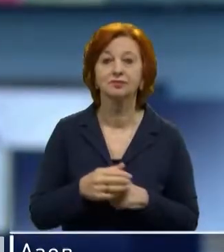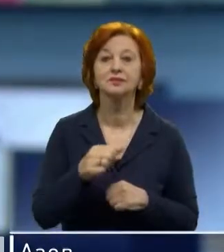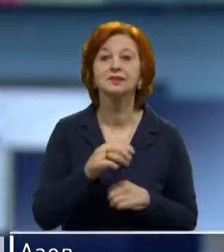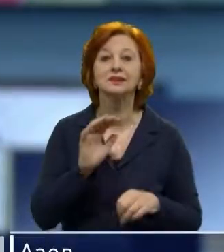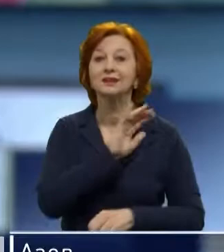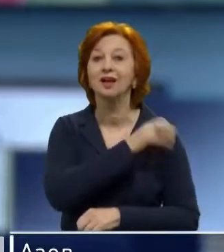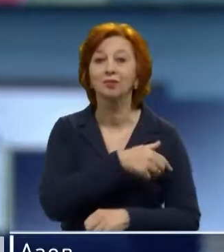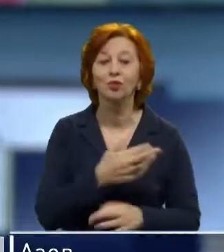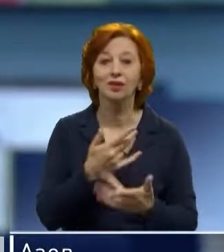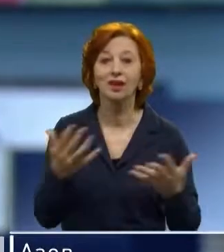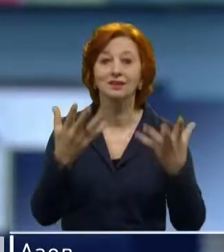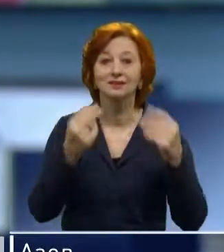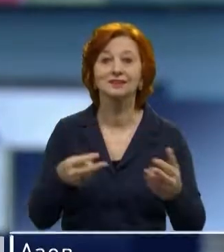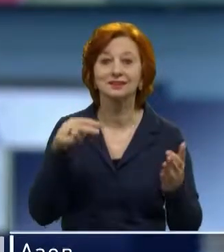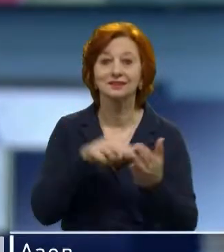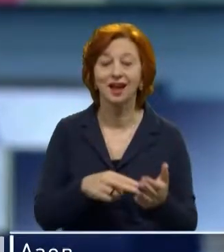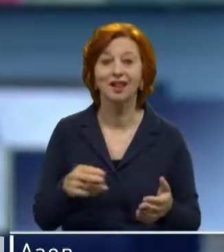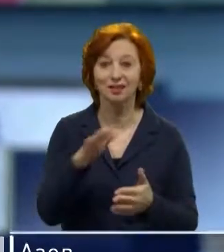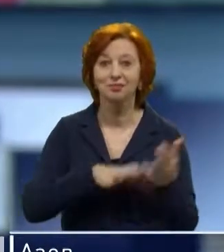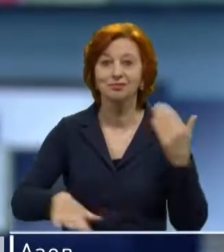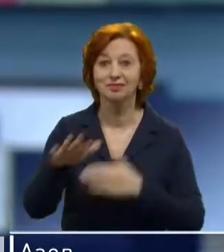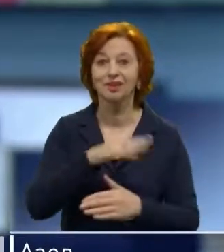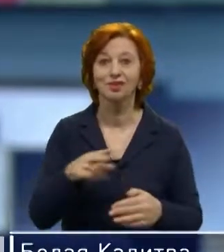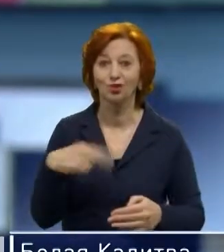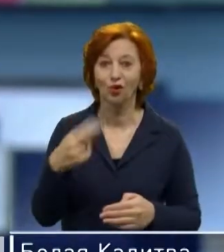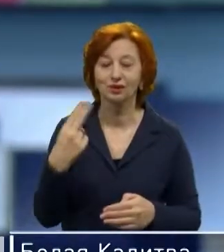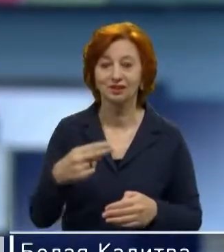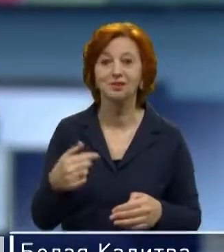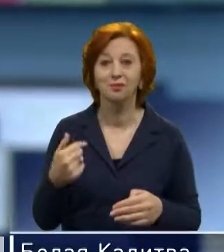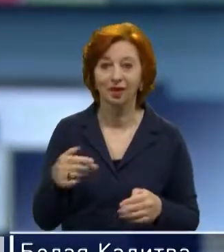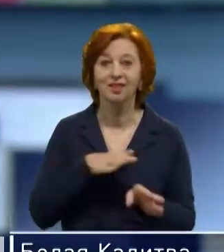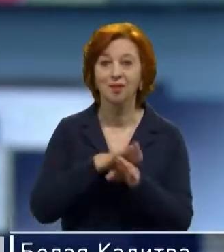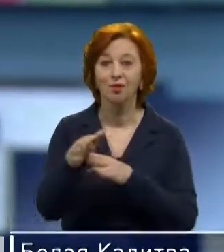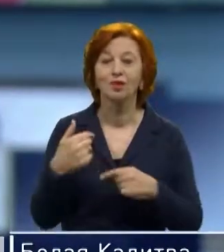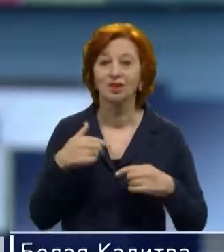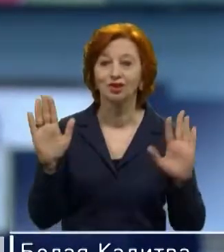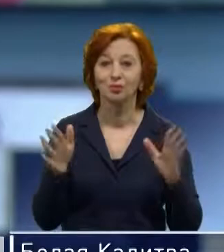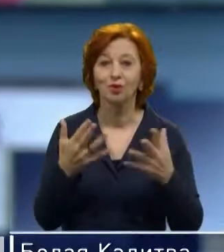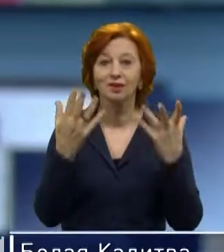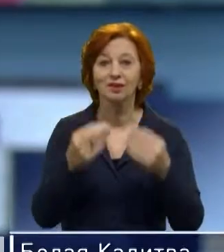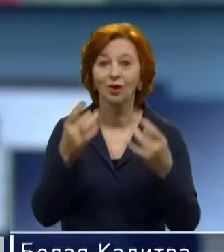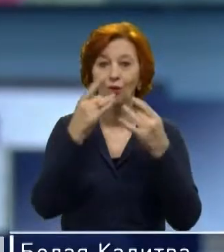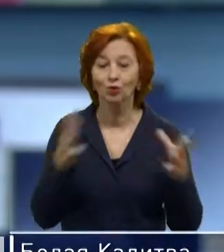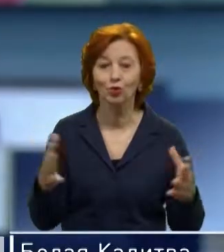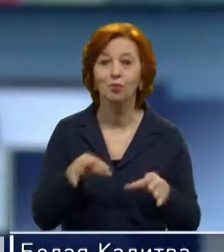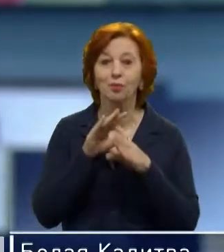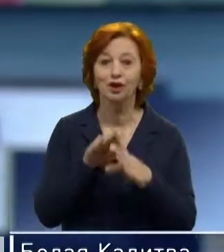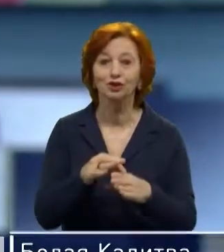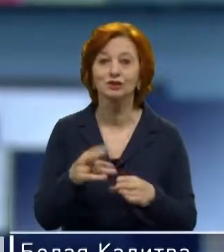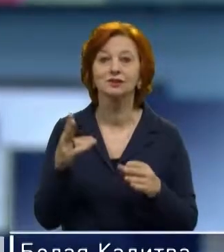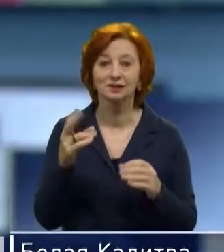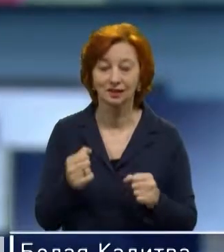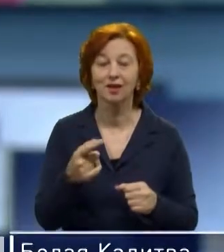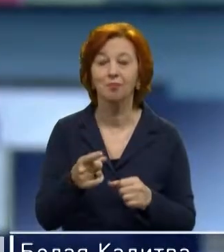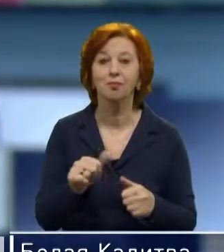Санкт-Петербург на несколько дней стал немного на Дону и наполнился нашим колоритом. Дни культуры Ростовской области прошли на берегах Невы.